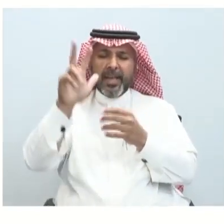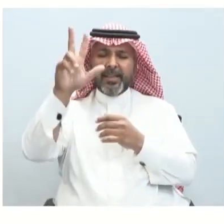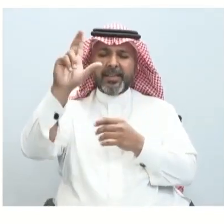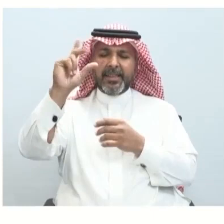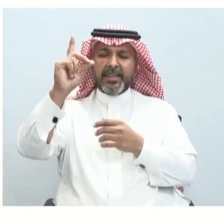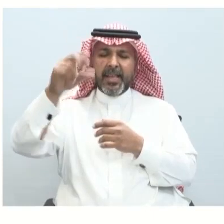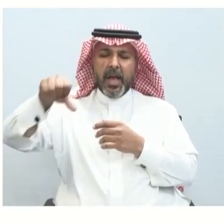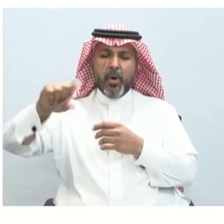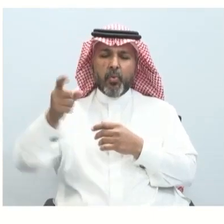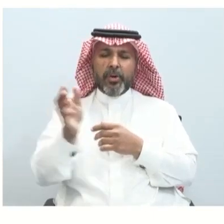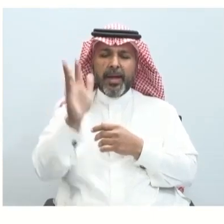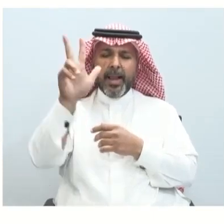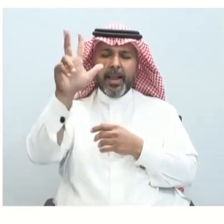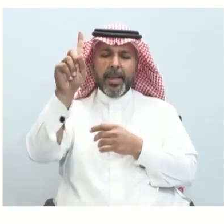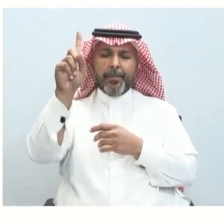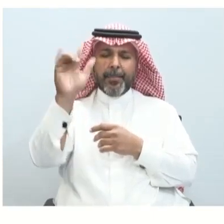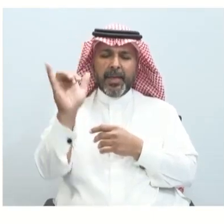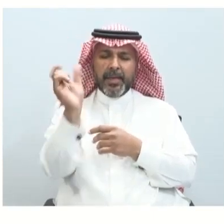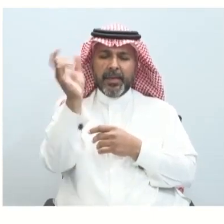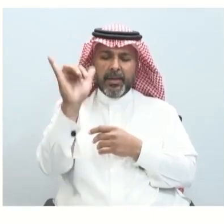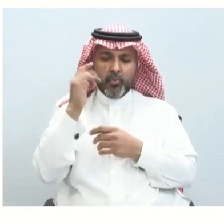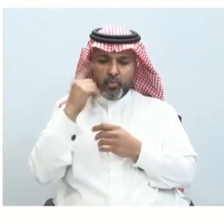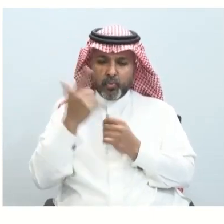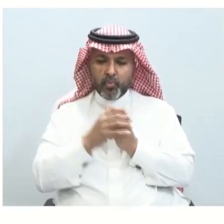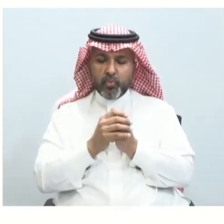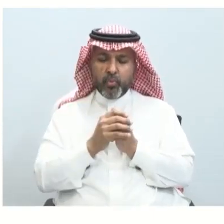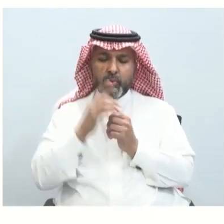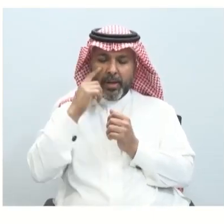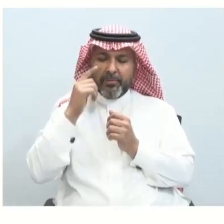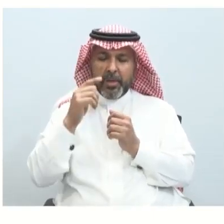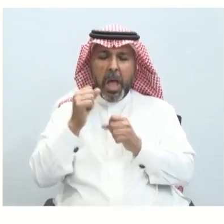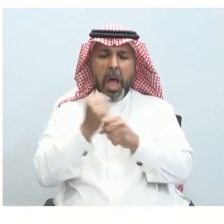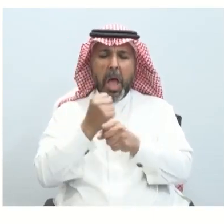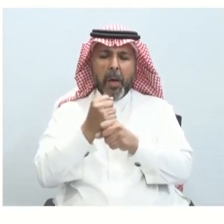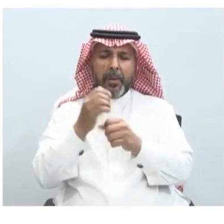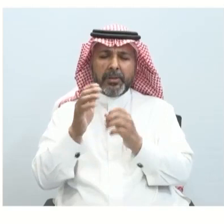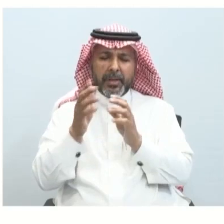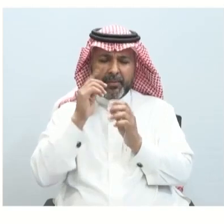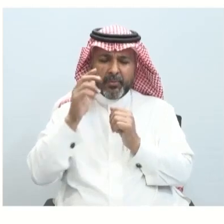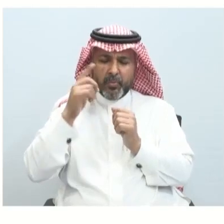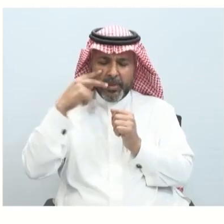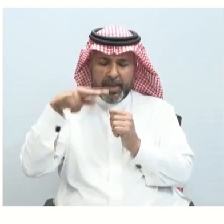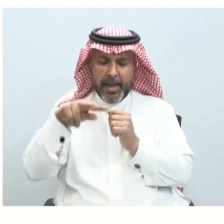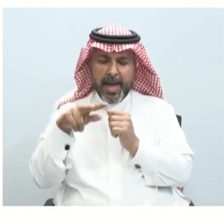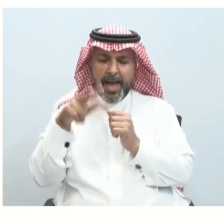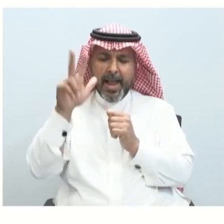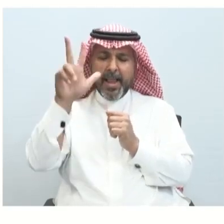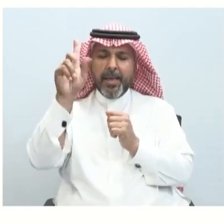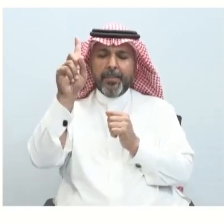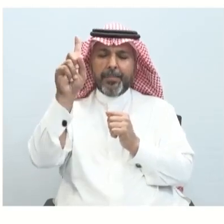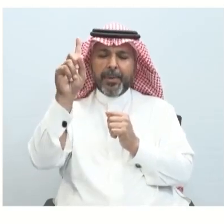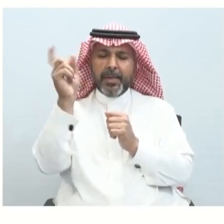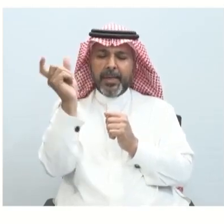البيني تقوم باداء وظائفها الطبيعيه تتضاعف الماده الوراثيه هذا الدي ان اي كما تقوم الخليه ايضا ببناء